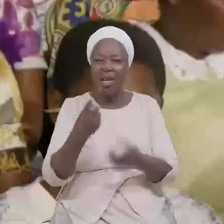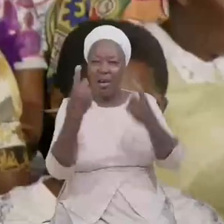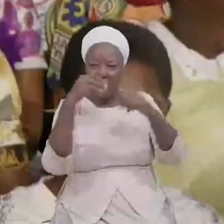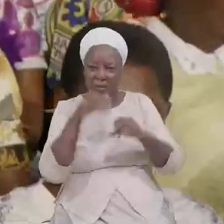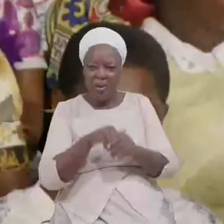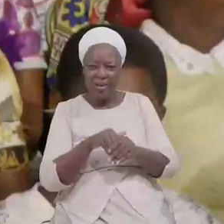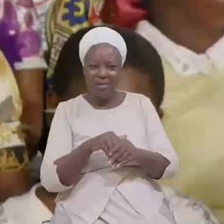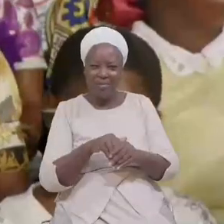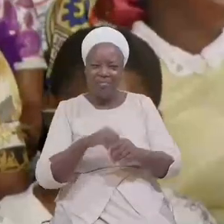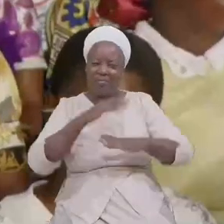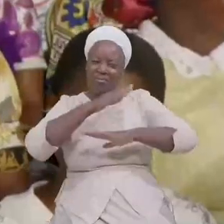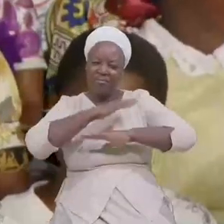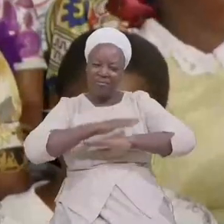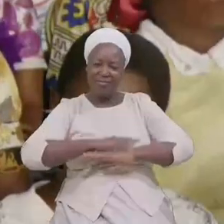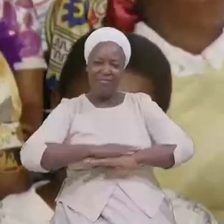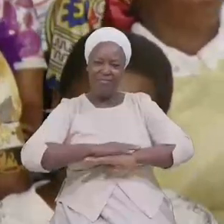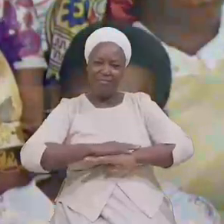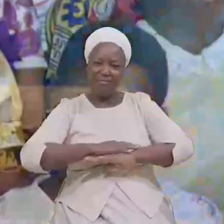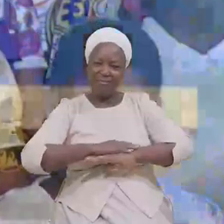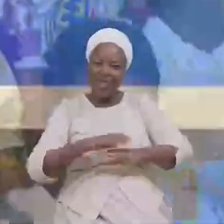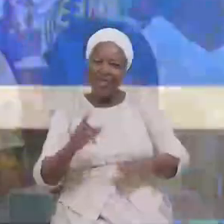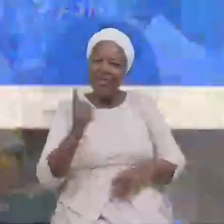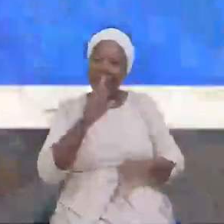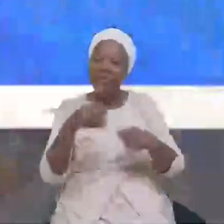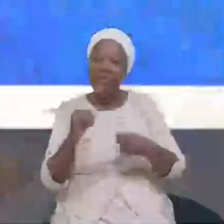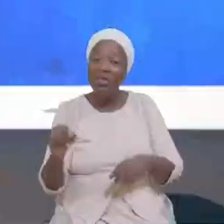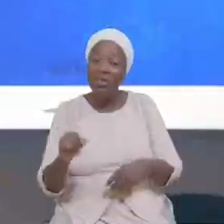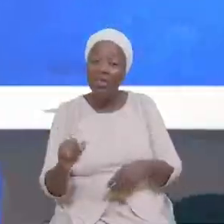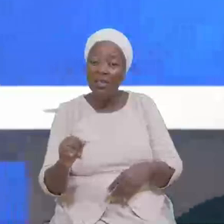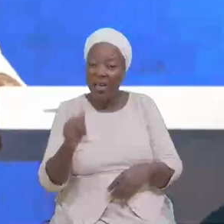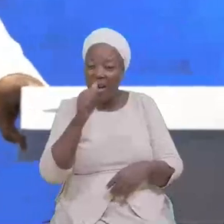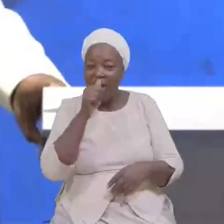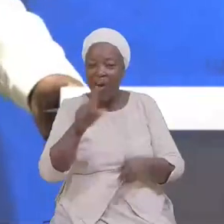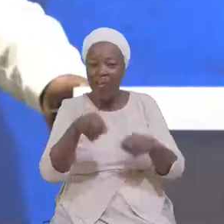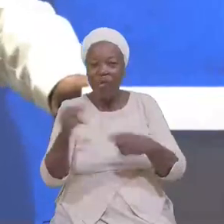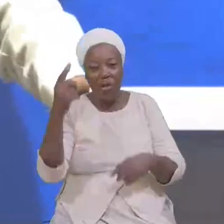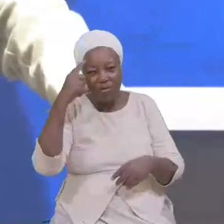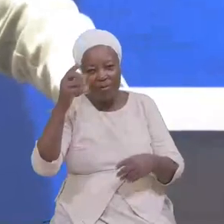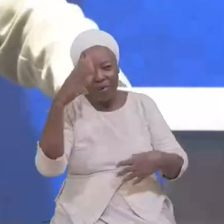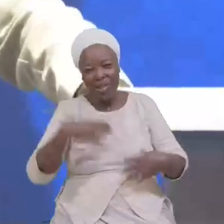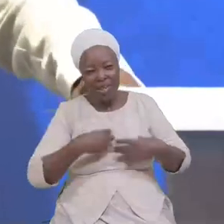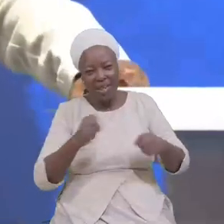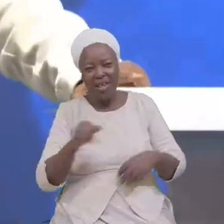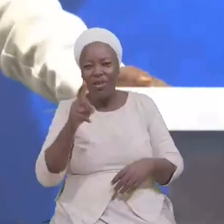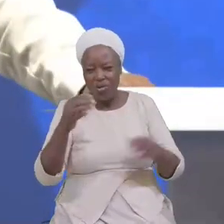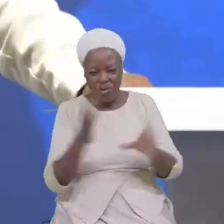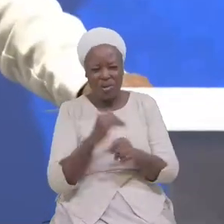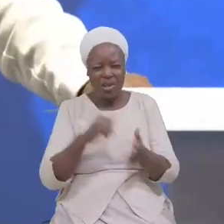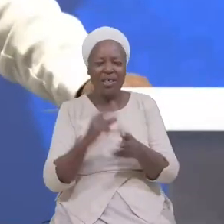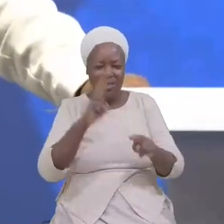Sois tranquille. Où est-ce que tu vas? Je vais pour la guérison. Assieds-toi